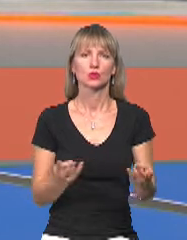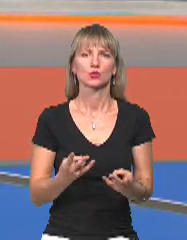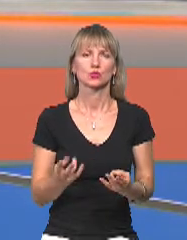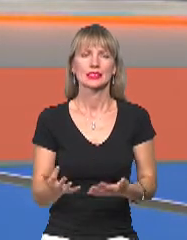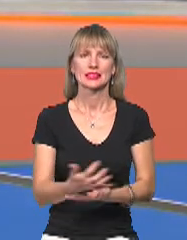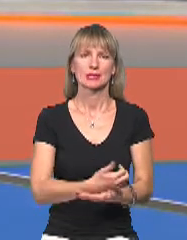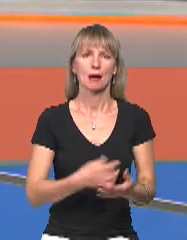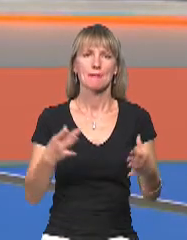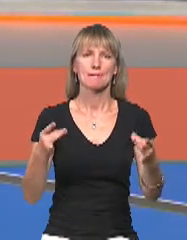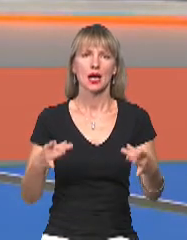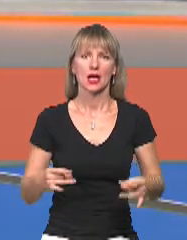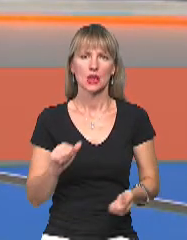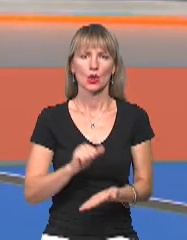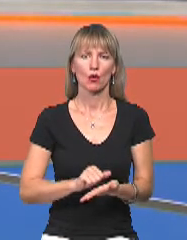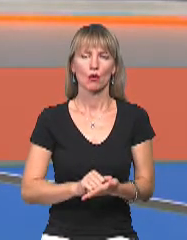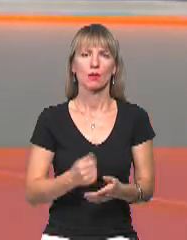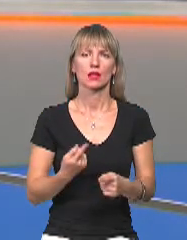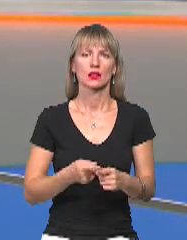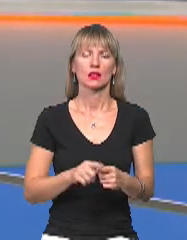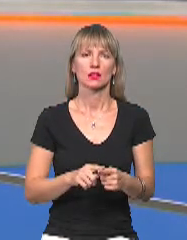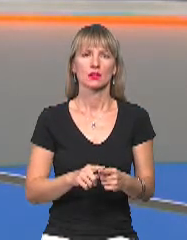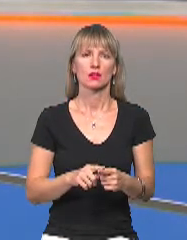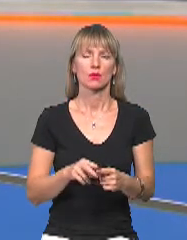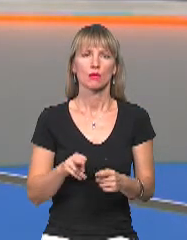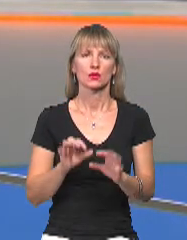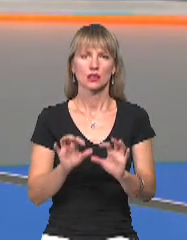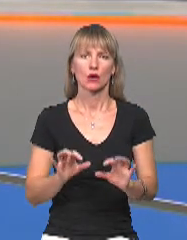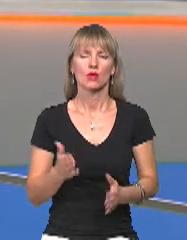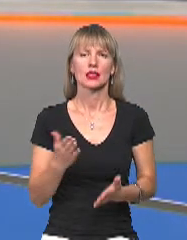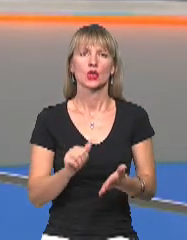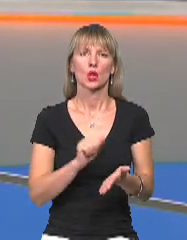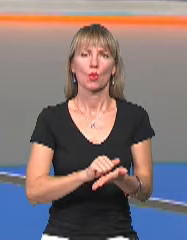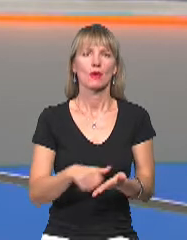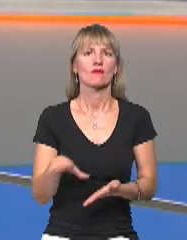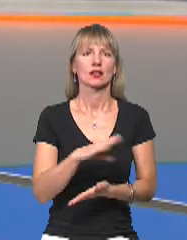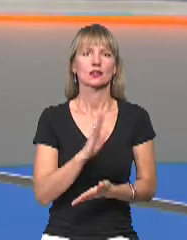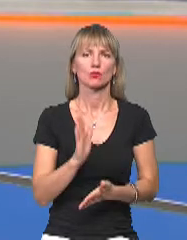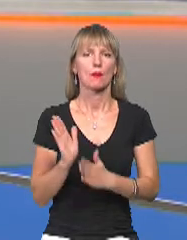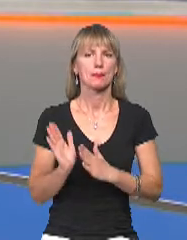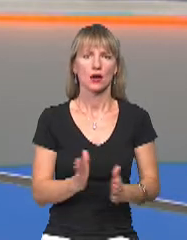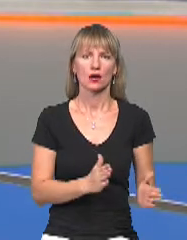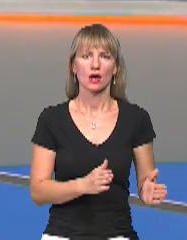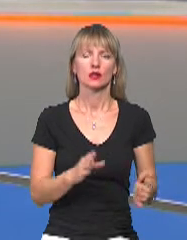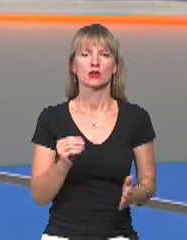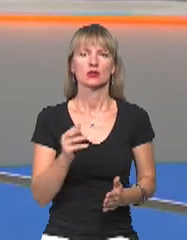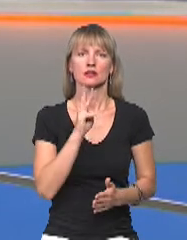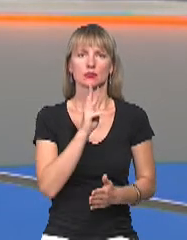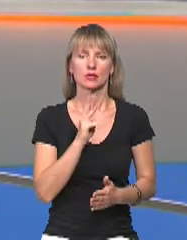пакет документів. Ну, це що стосується нормативних умов. Якщо з документами буде все в порядку, в тому числі з